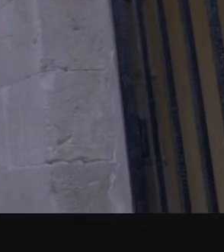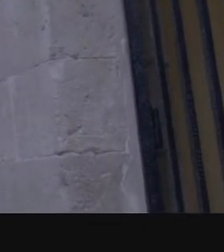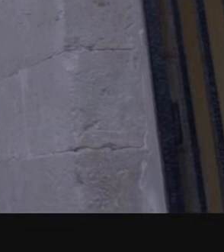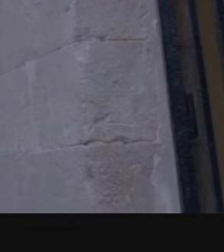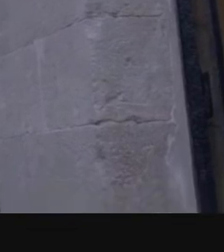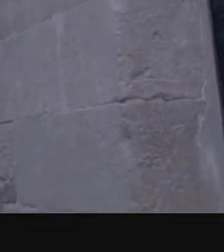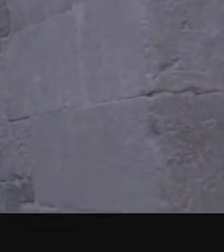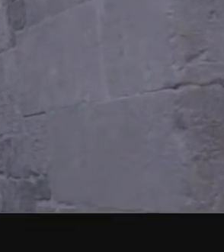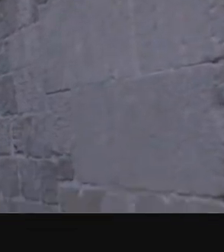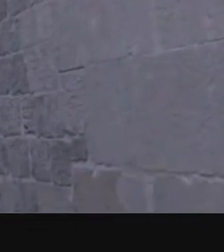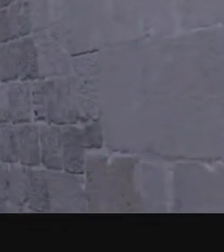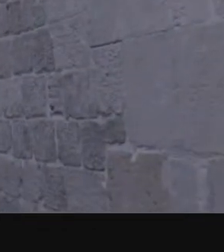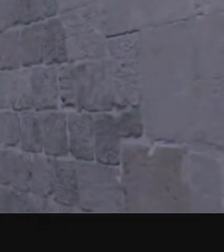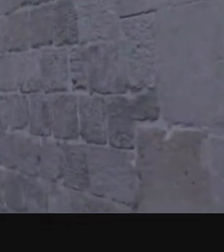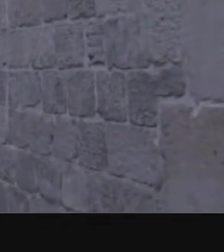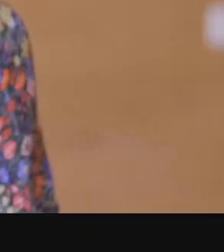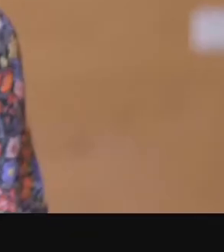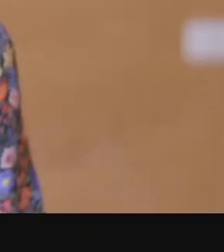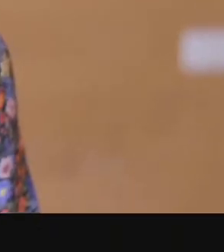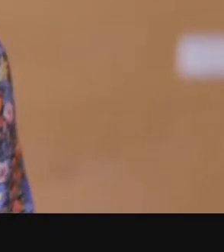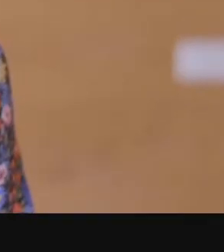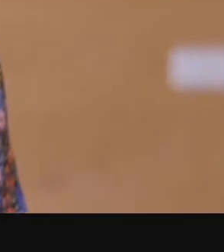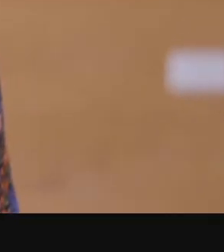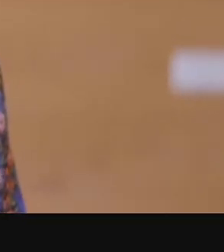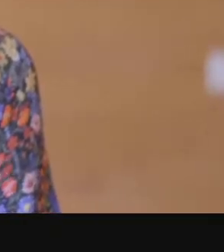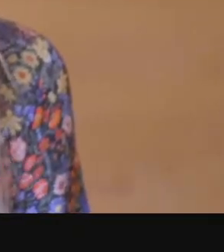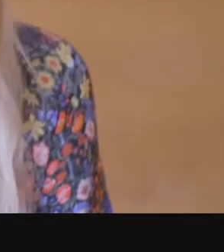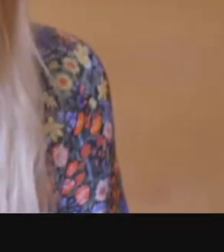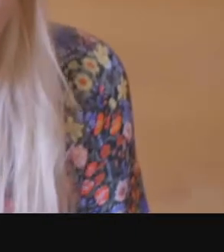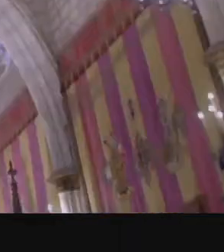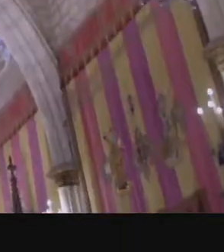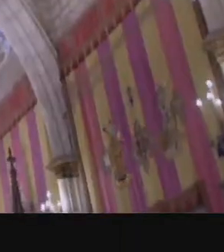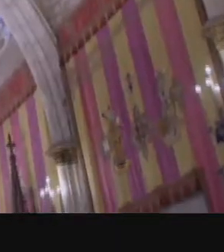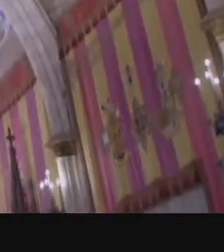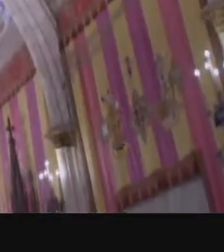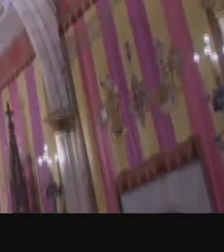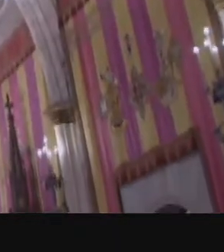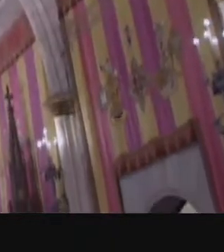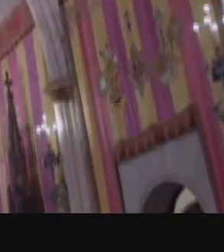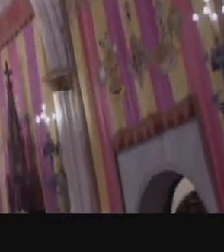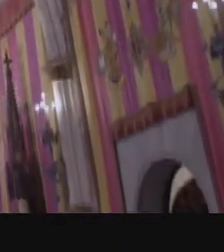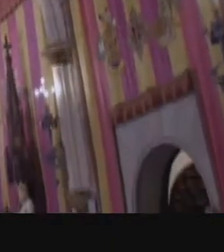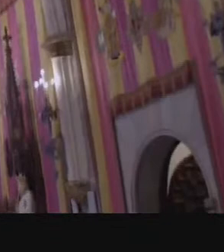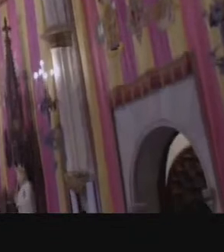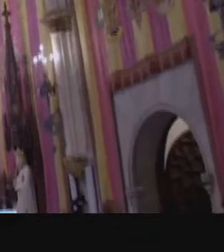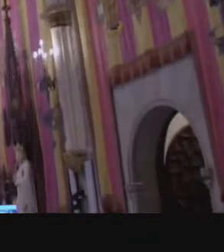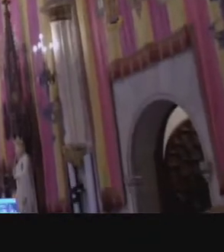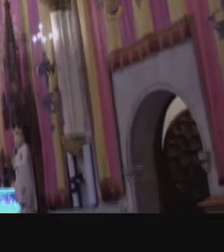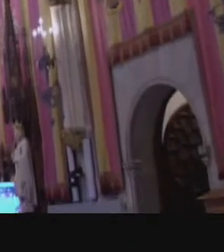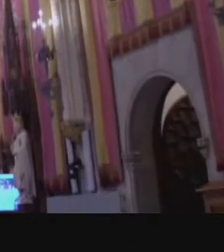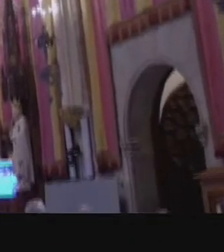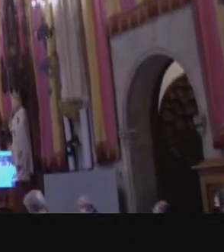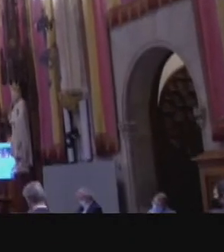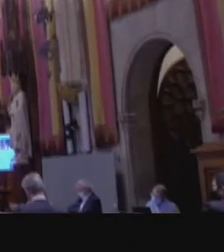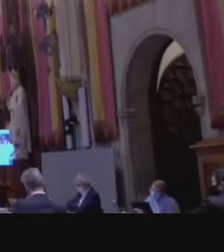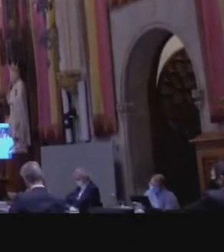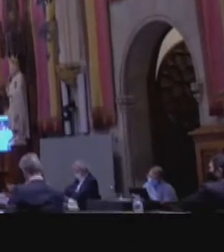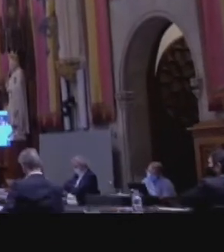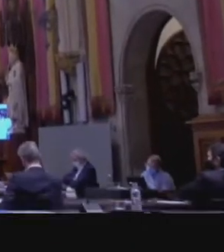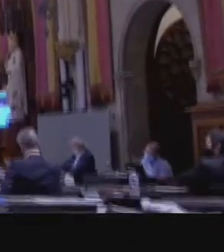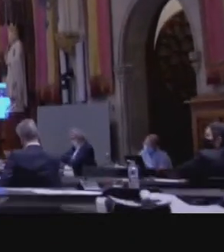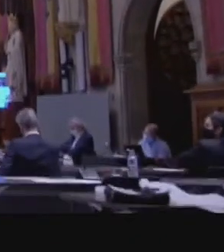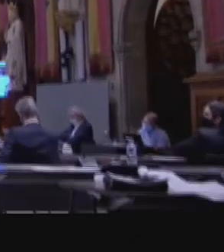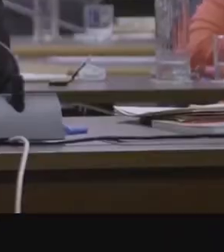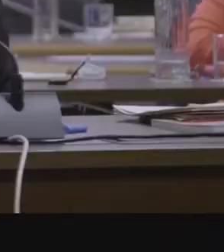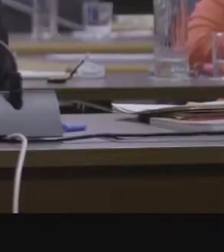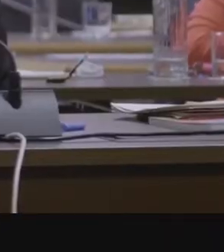El que més m'agrada de la política és la sensació d'estar ajudant i de fer un servei públic. És molt gratificant quan